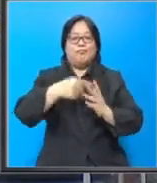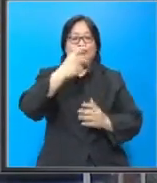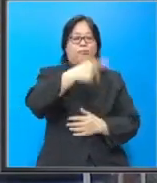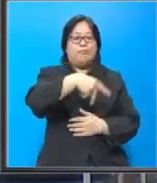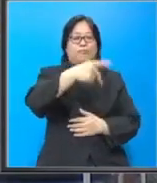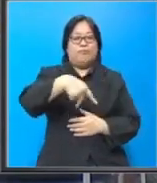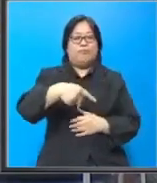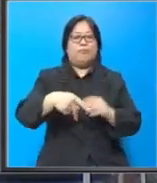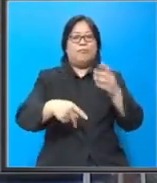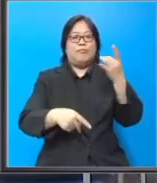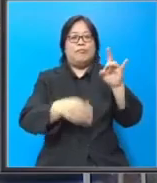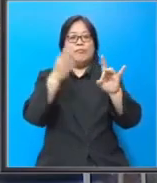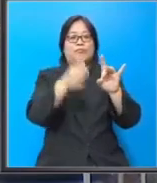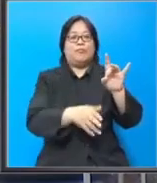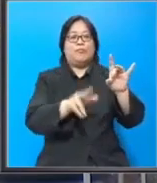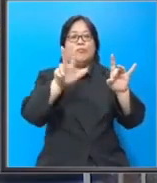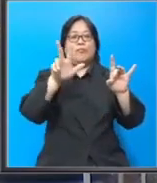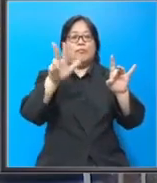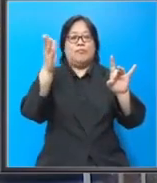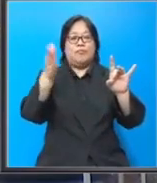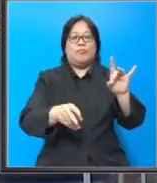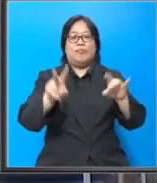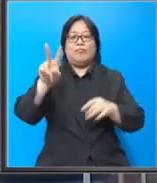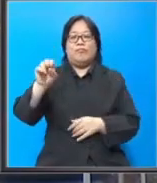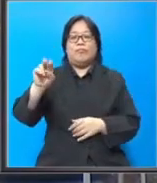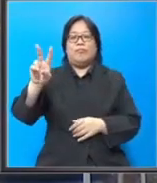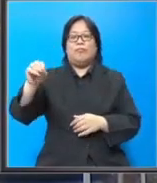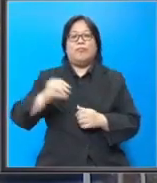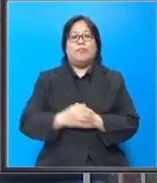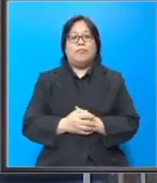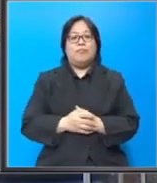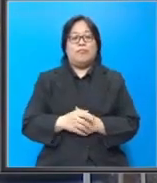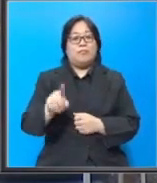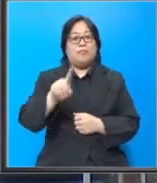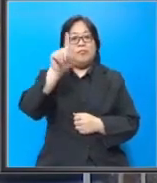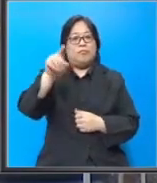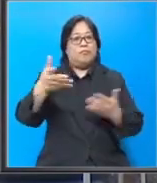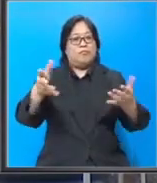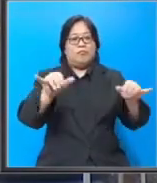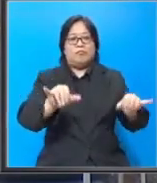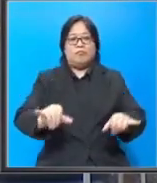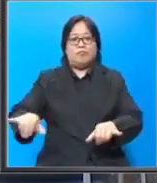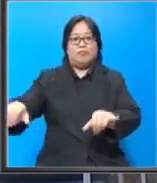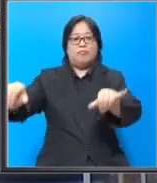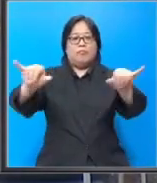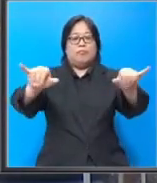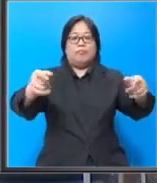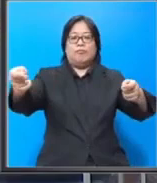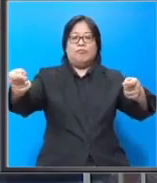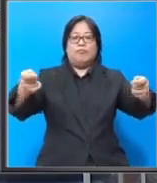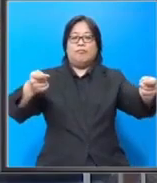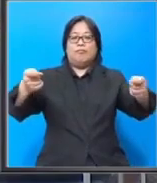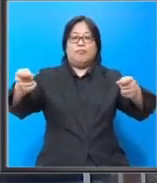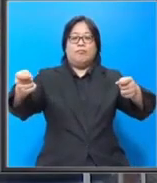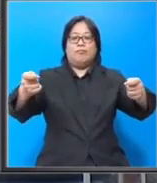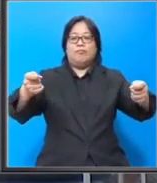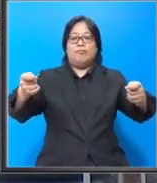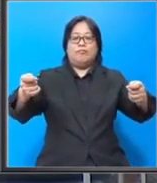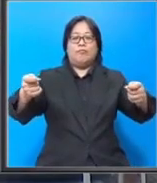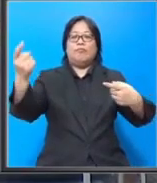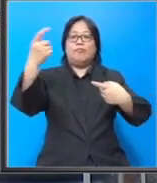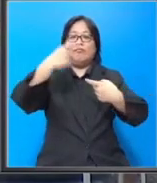fp18 macet 2027 kah penyelarasan dibuat kgph Kementerian